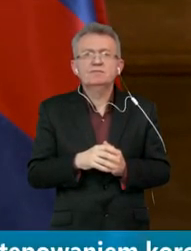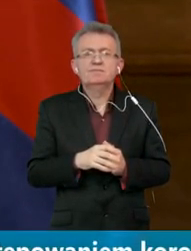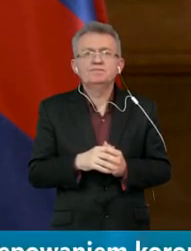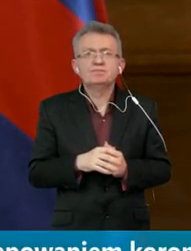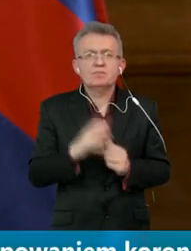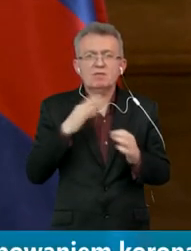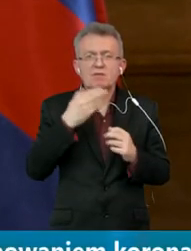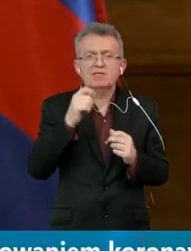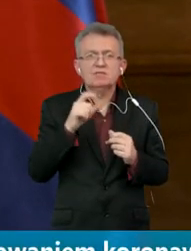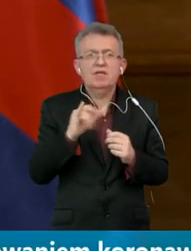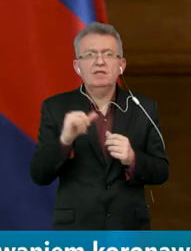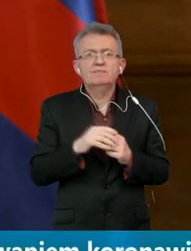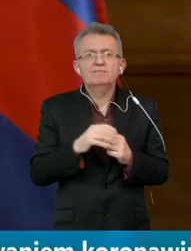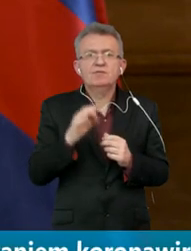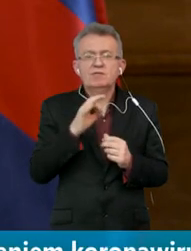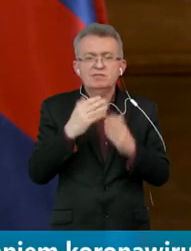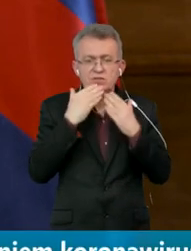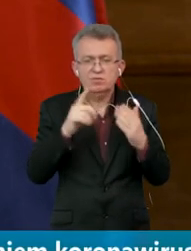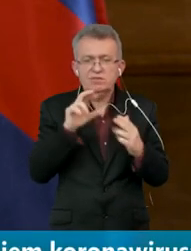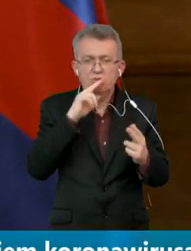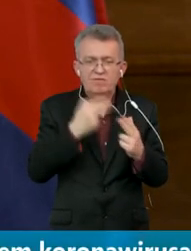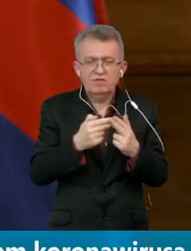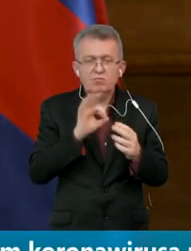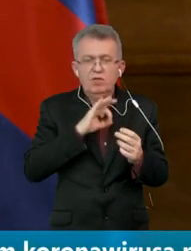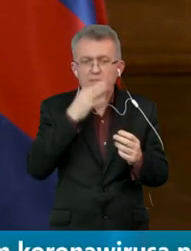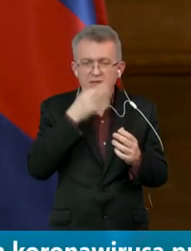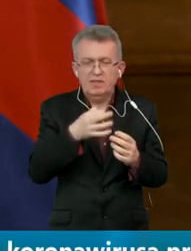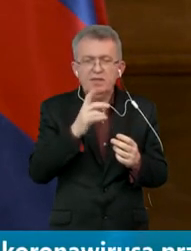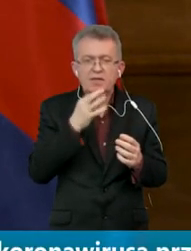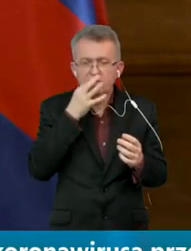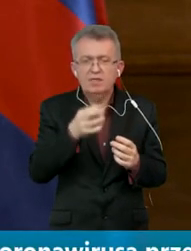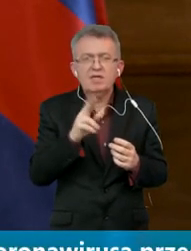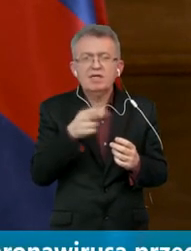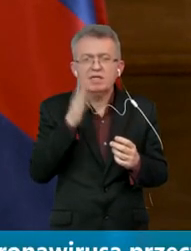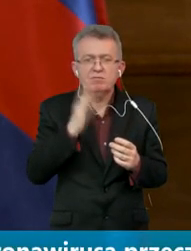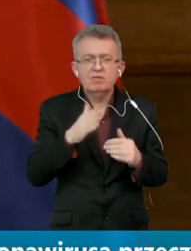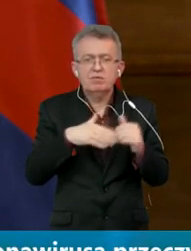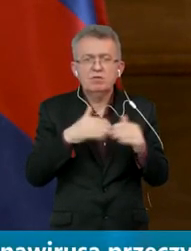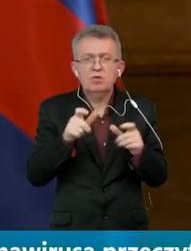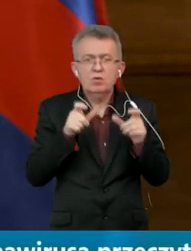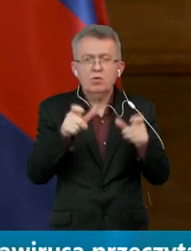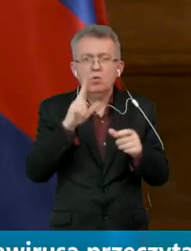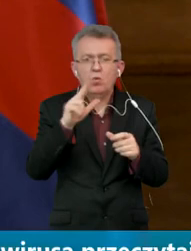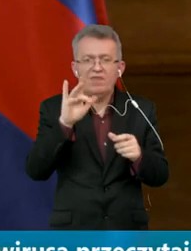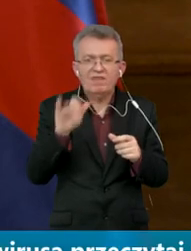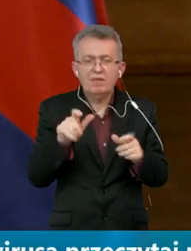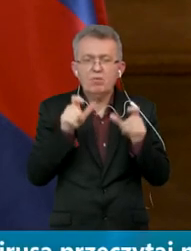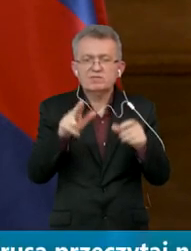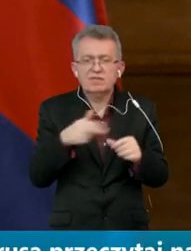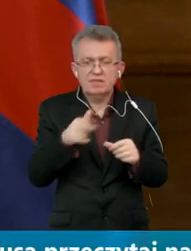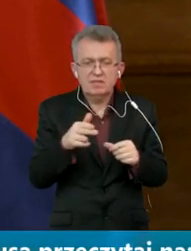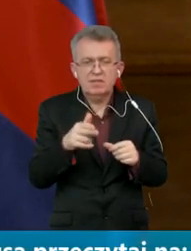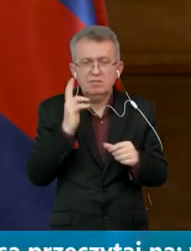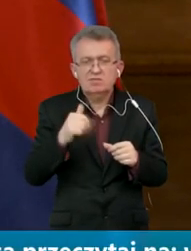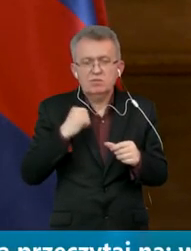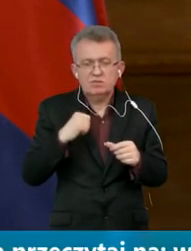Pan Marcel jeszcze raz pisze. Dziękuję za odpowiedź na moje pytanie i dopytuję. Kiedy budowa mostu kłodnego i czy mam rozumieć, że wtedy należy